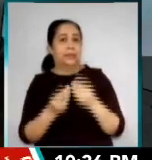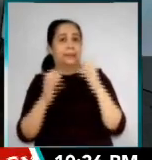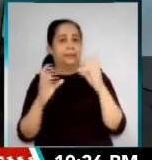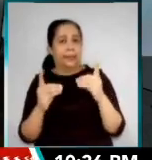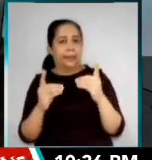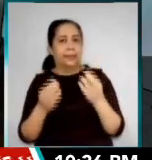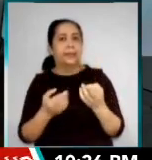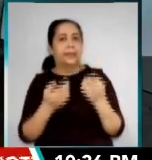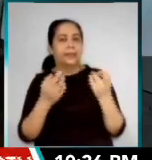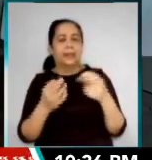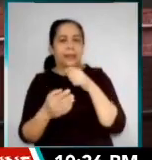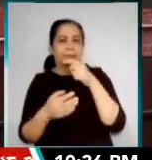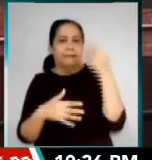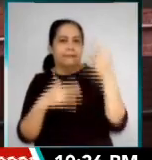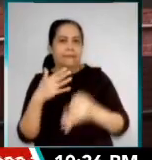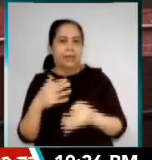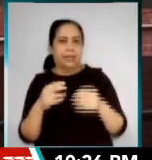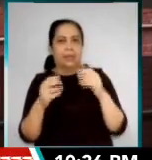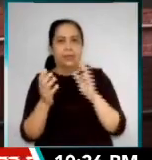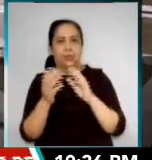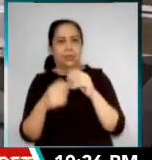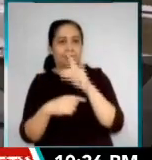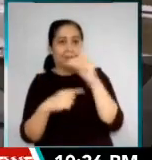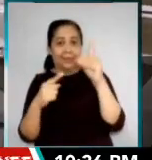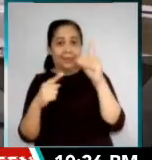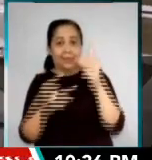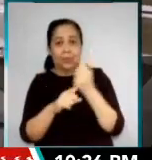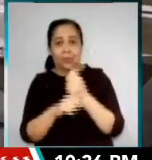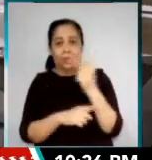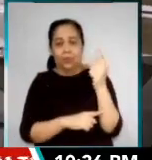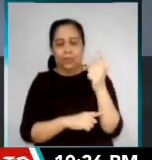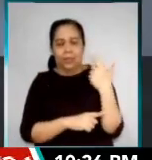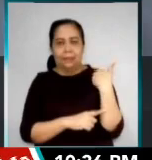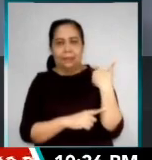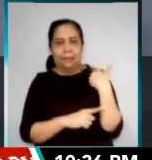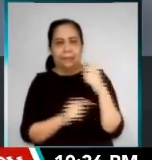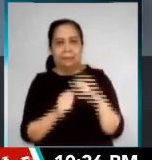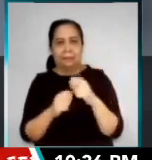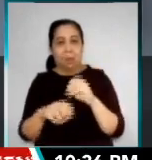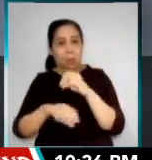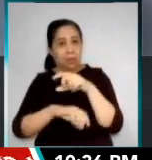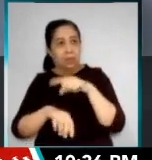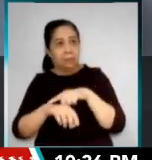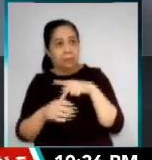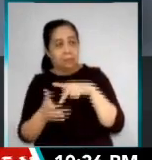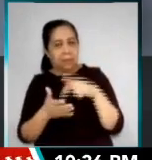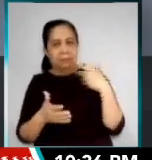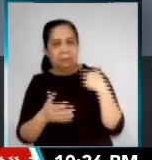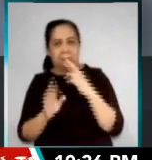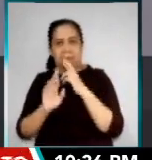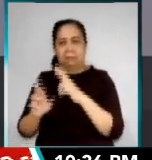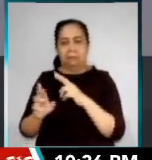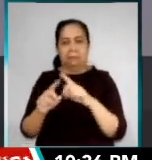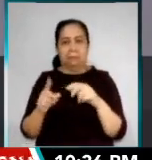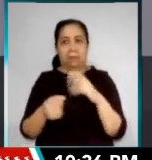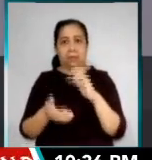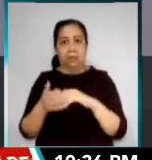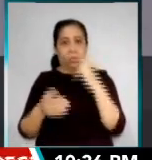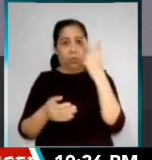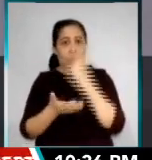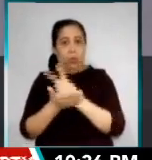August 23 school opening. Wala pa tugon ng ahensya sa hiling na overtime pay. Pero ang mababawas sa dalawang linggong bakasyon, baka